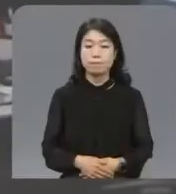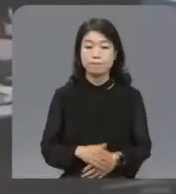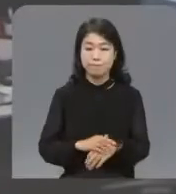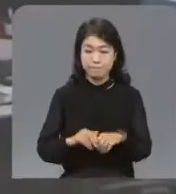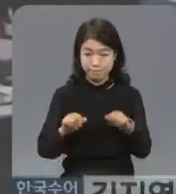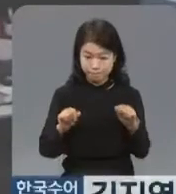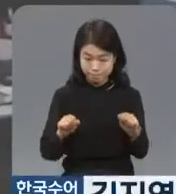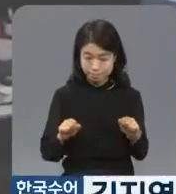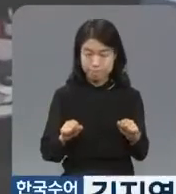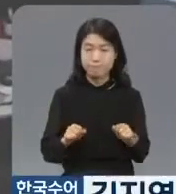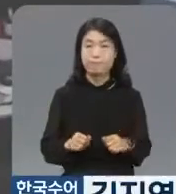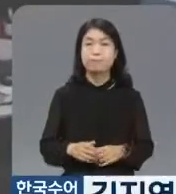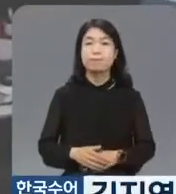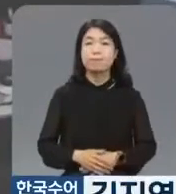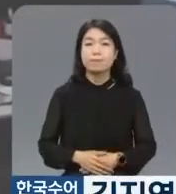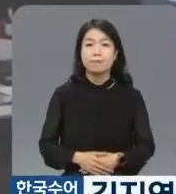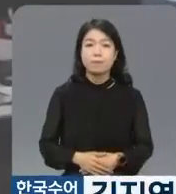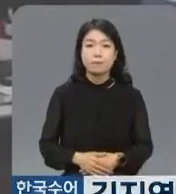여러분 안녕하십니까?